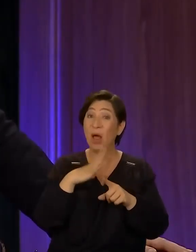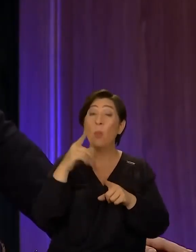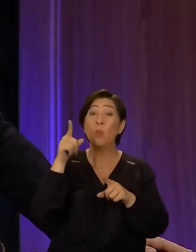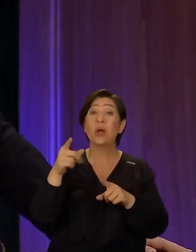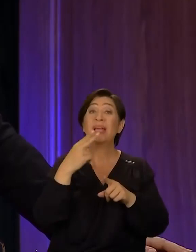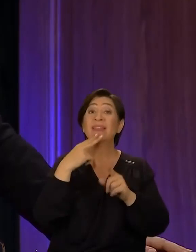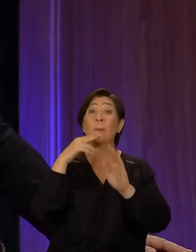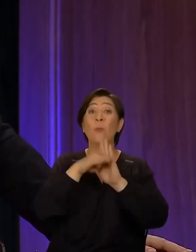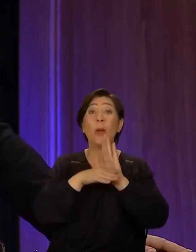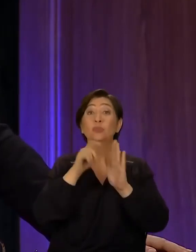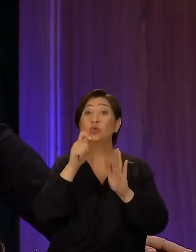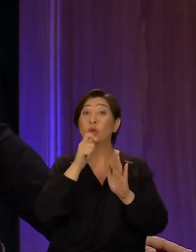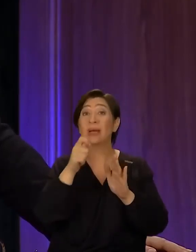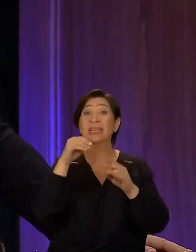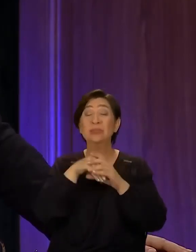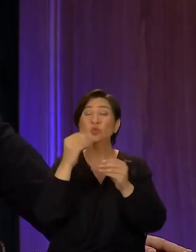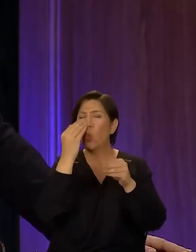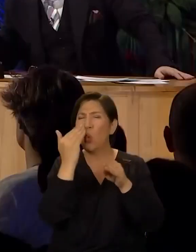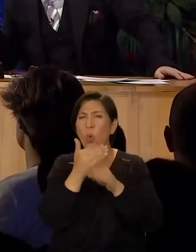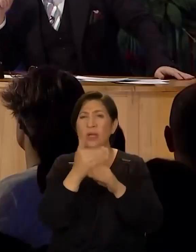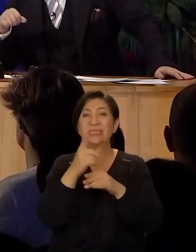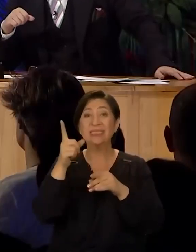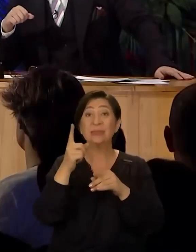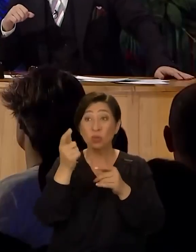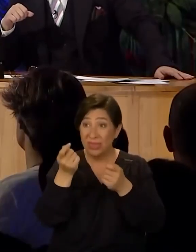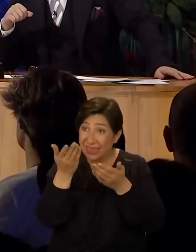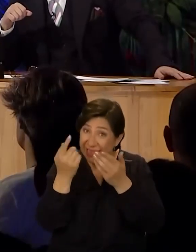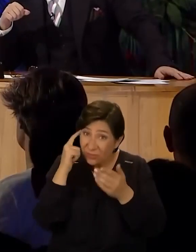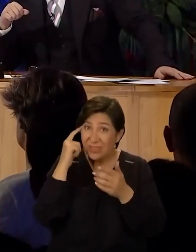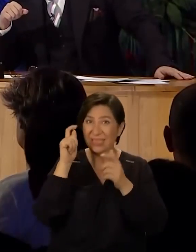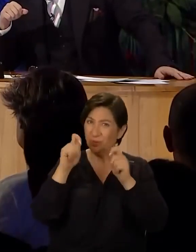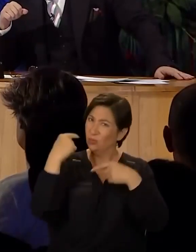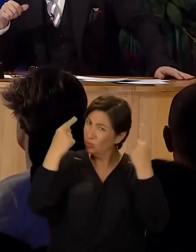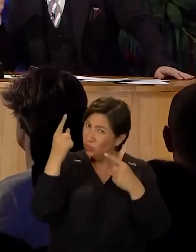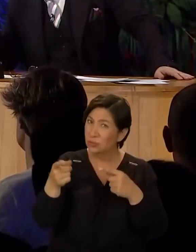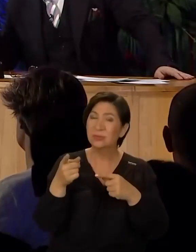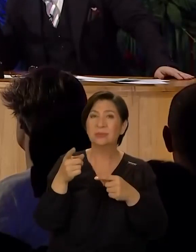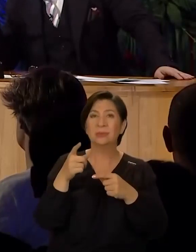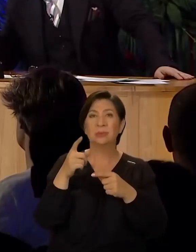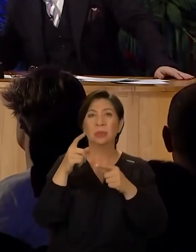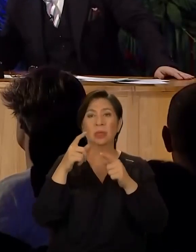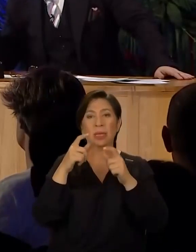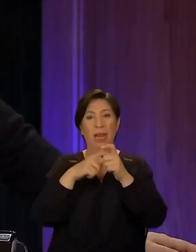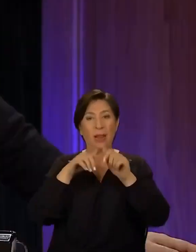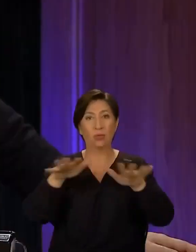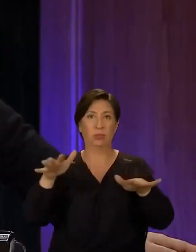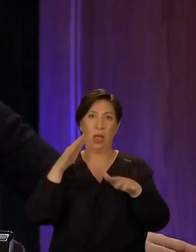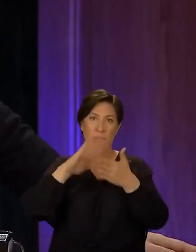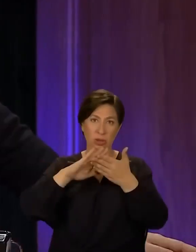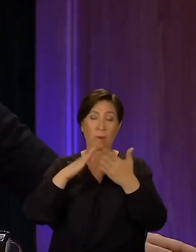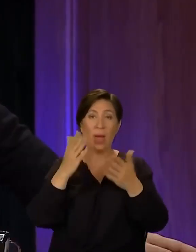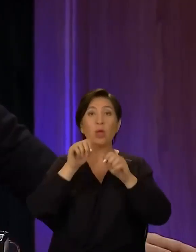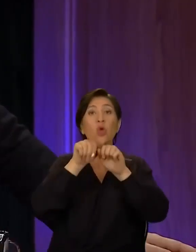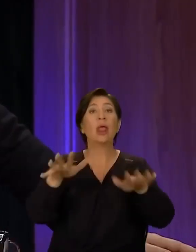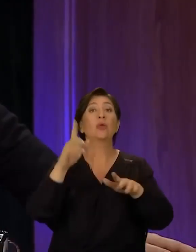ve bu kız kadın programı sunmak için çok uygun. Siz de bunu değerlendirmek istemez misiniz? Yani genel yayın yönetmeni arkadaşım da ama genel